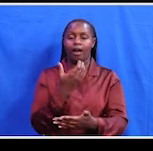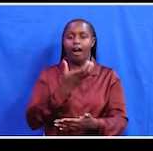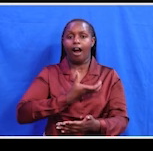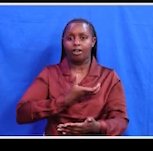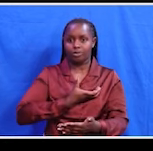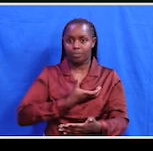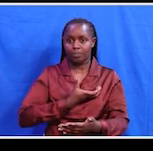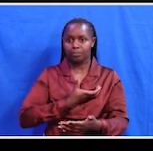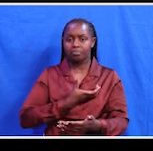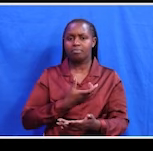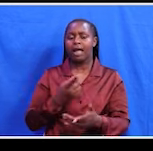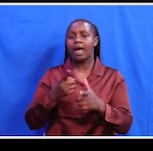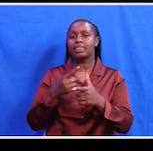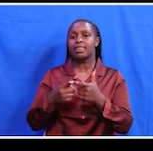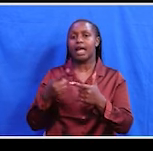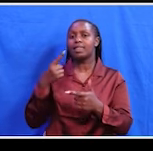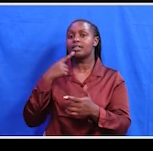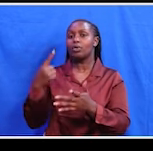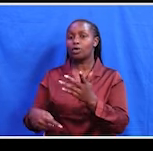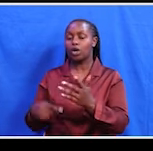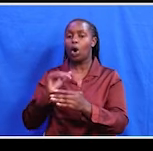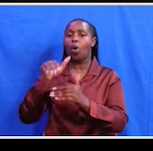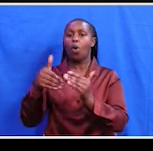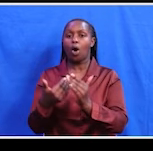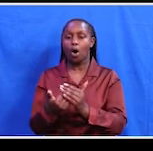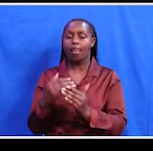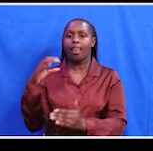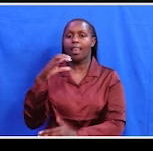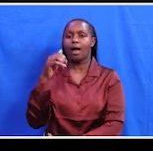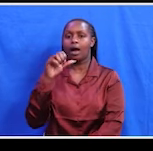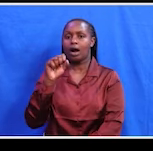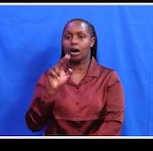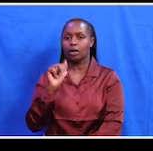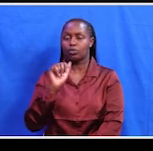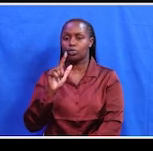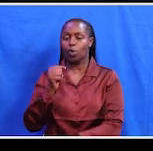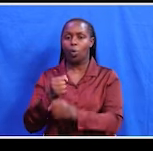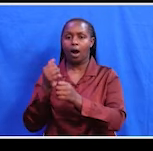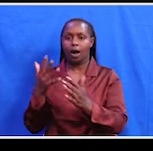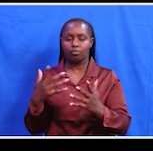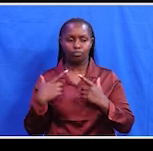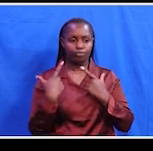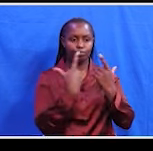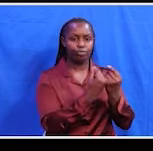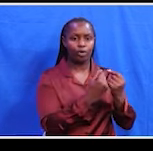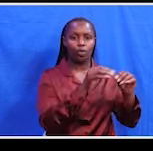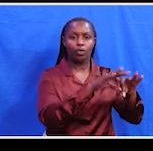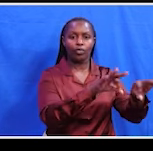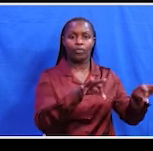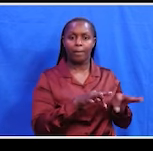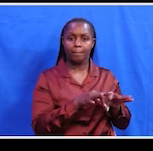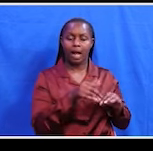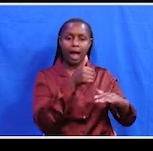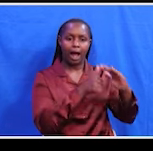Wakasema casuals waende kwa shamba, tukaandikiwa memo twende kwa shamba. Kuna shamba nyingine chini ya apple